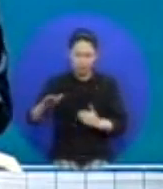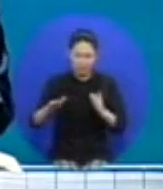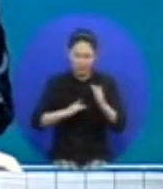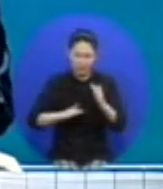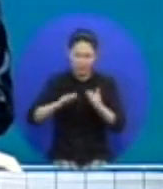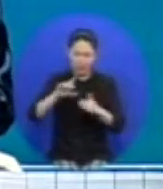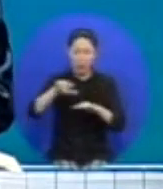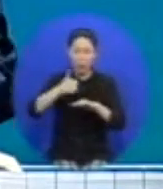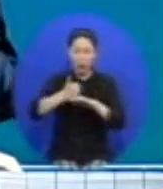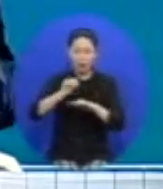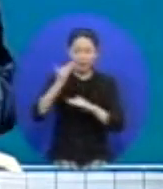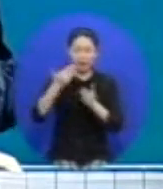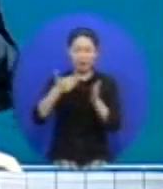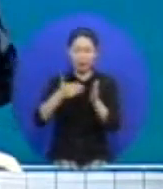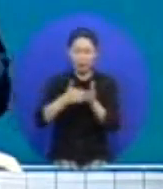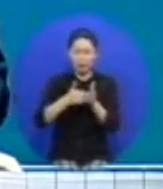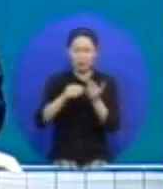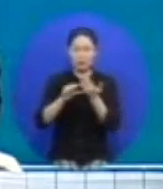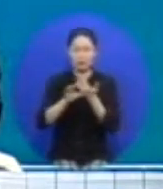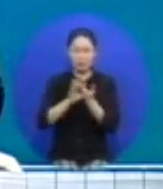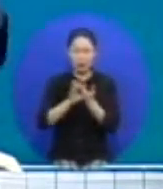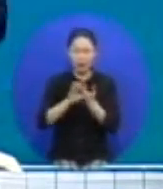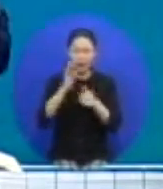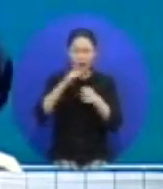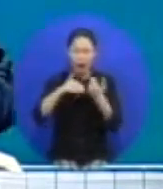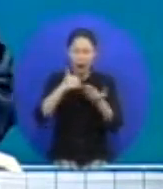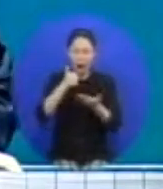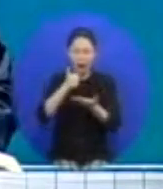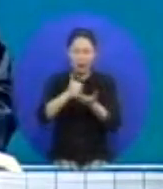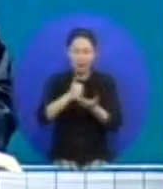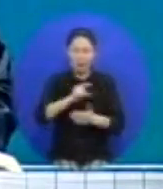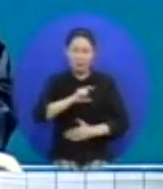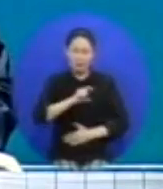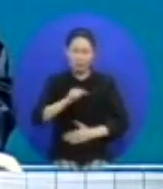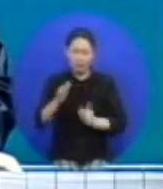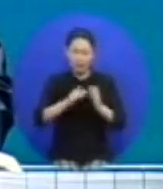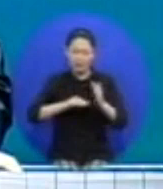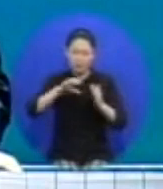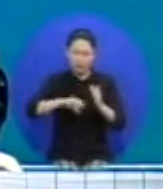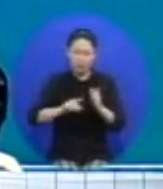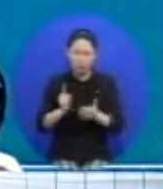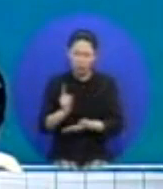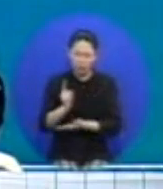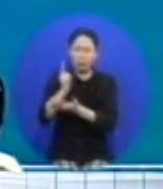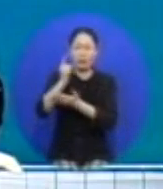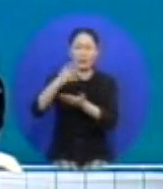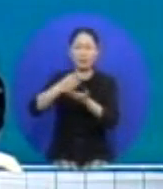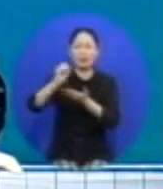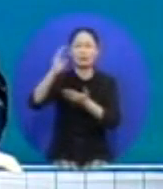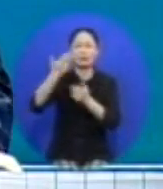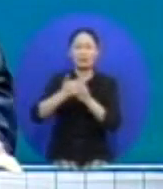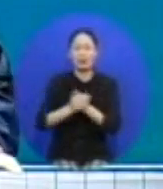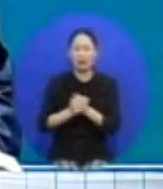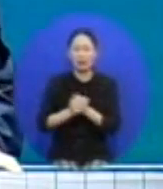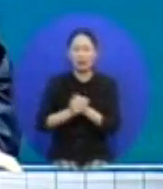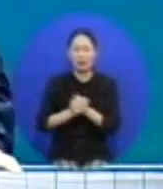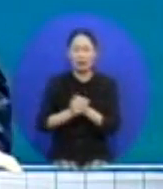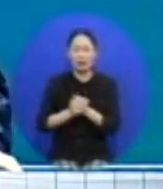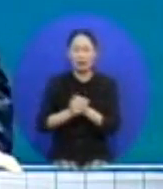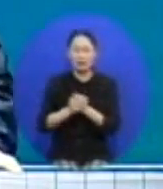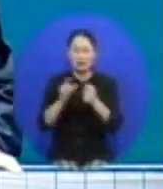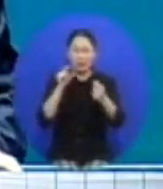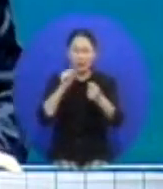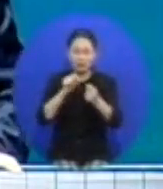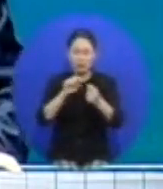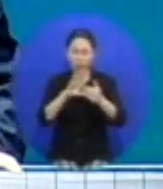왕의 시라면 우리 가정에서 하나님의 이름인 5평 을 받으셔야 줘 이제 얼마 안 있으면 또 축구